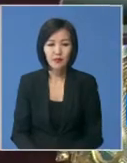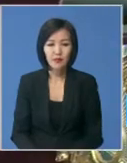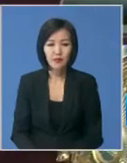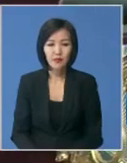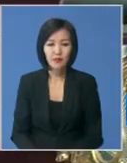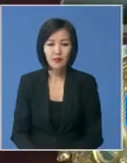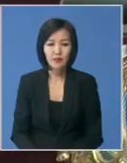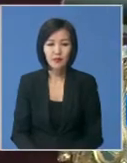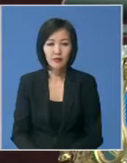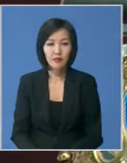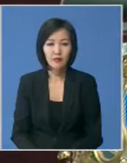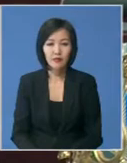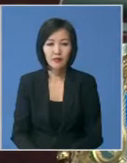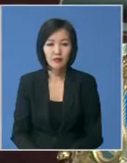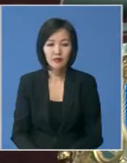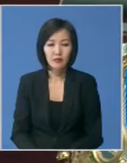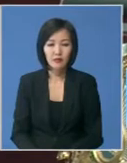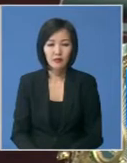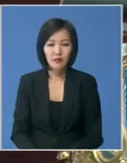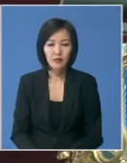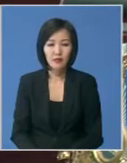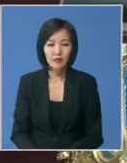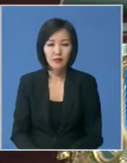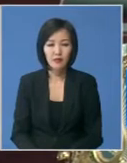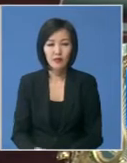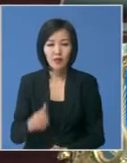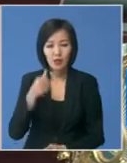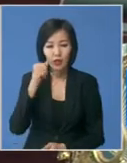Құрметті депутаттар, енді кеше ғана